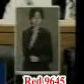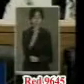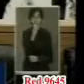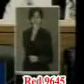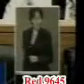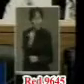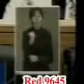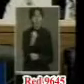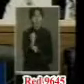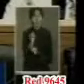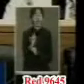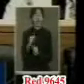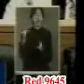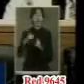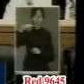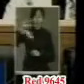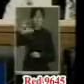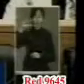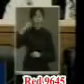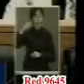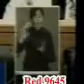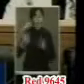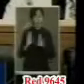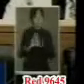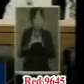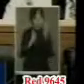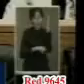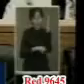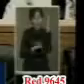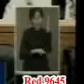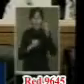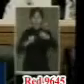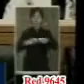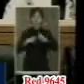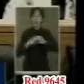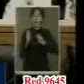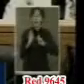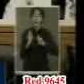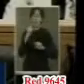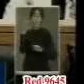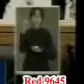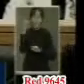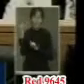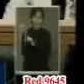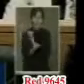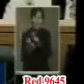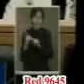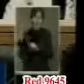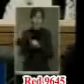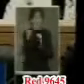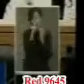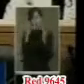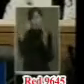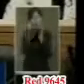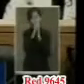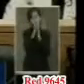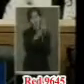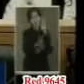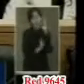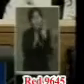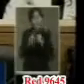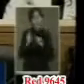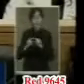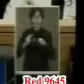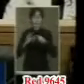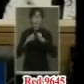ฏการการปิดสนามบินนั้นมันทำลายการท่องเที่ยวไม่ใช่เฉพาะเที่ยวบินที่เกิดขึ้นแต่ไปกระทบการท่องเที่ยว